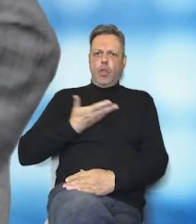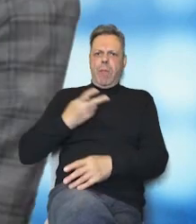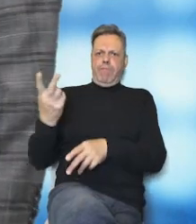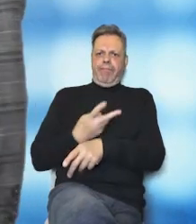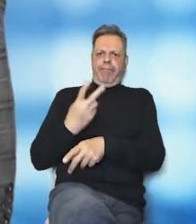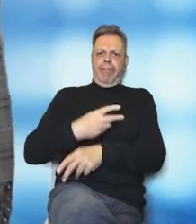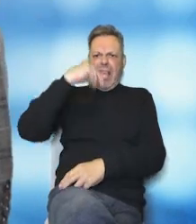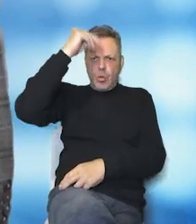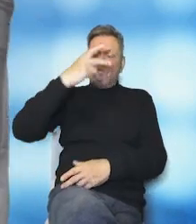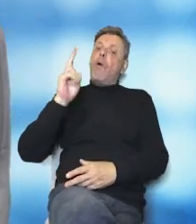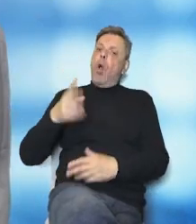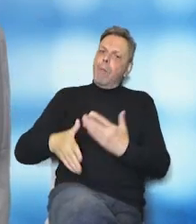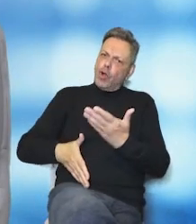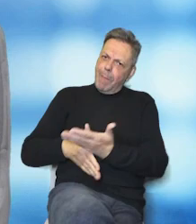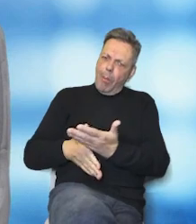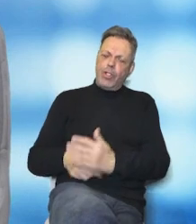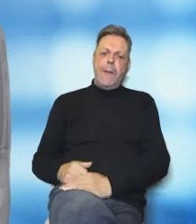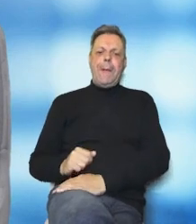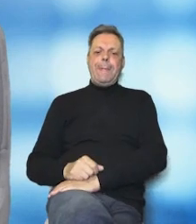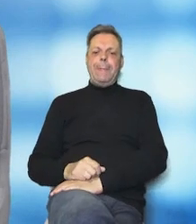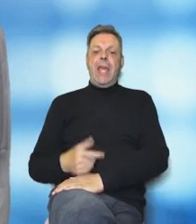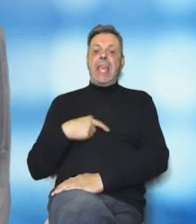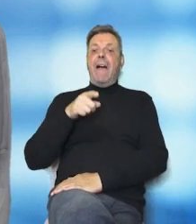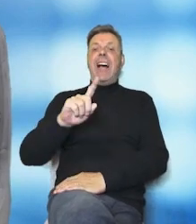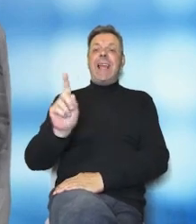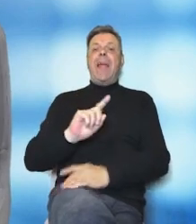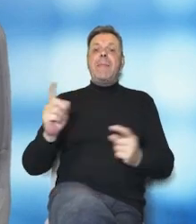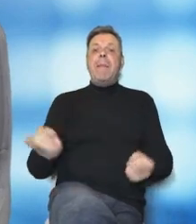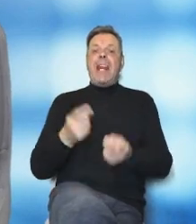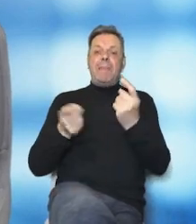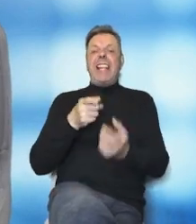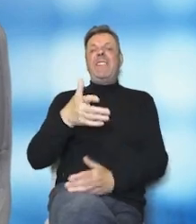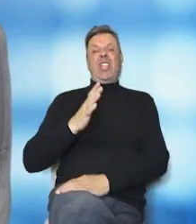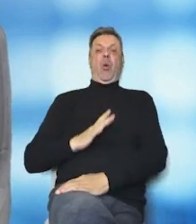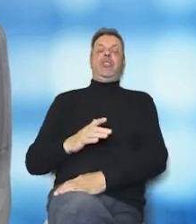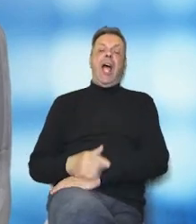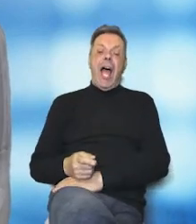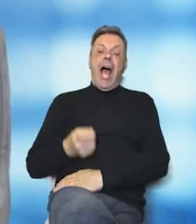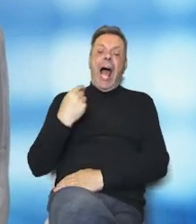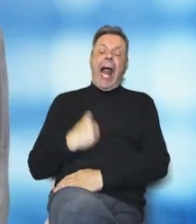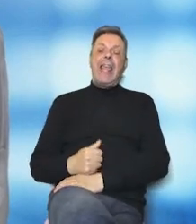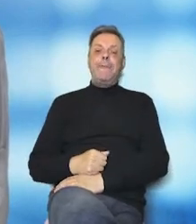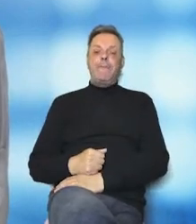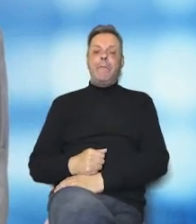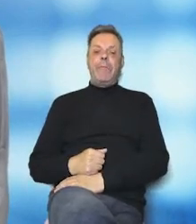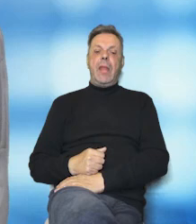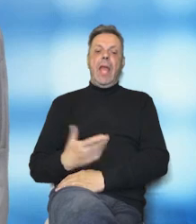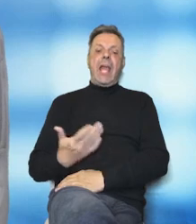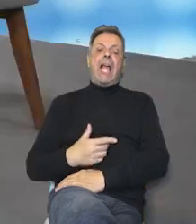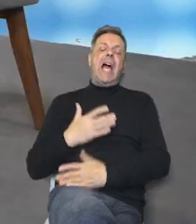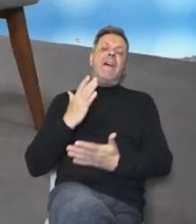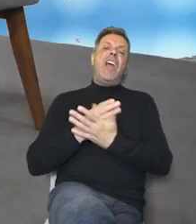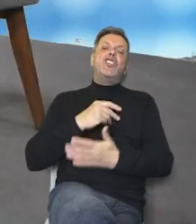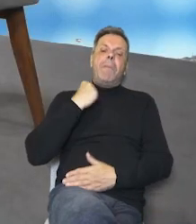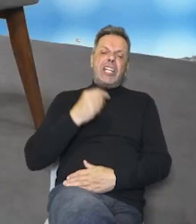mu može pomoći. Ne smijem vas reklamirati, pozvani ste kao gost, ali ipak, kada već pričamo o